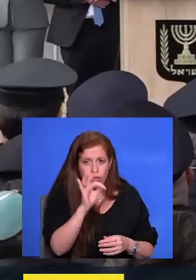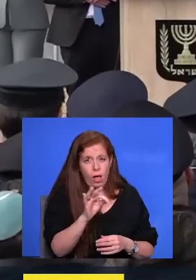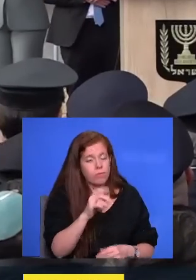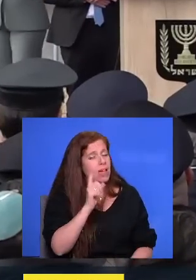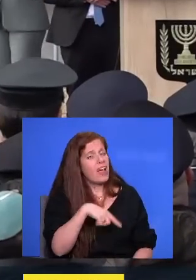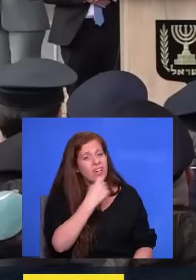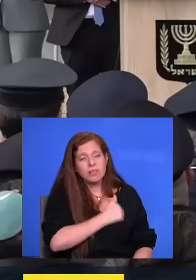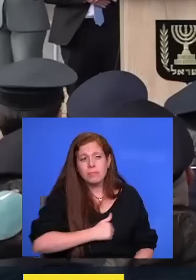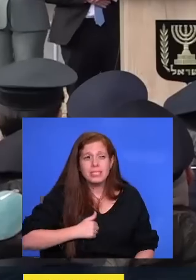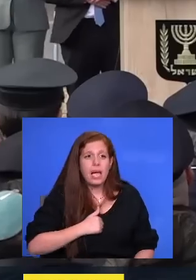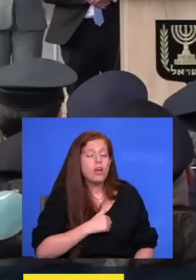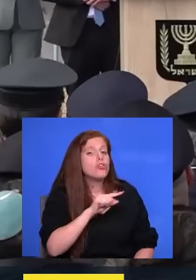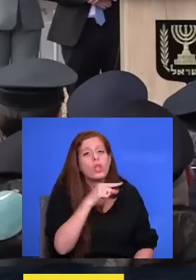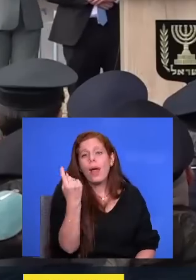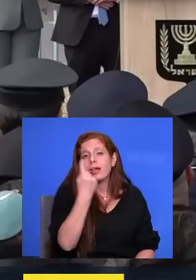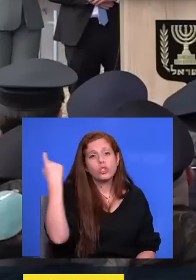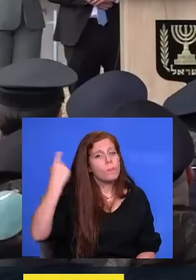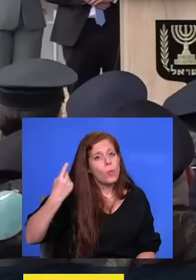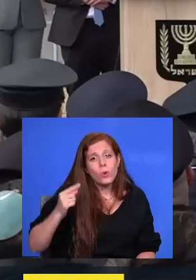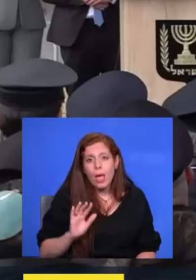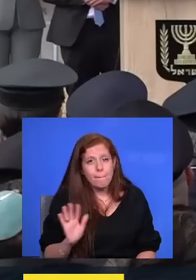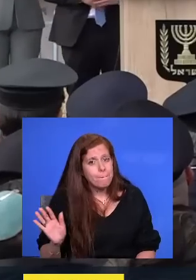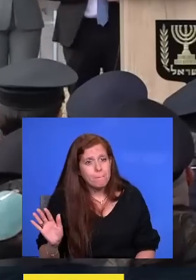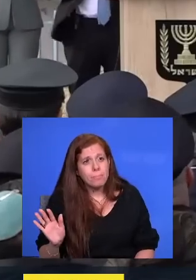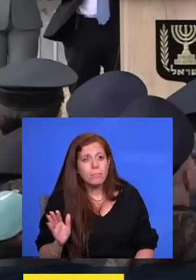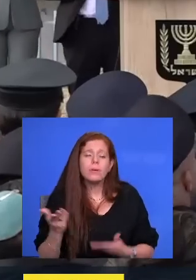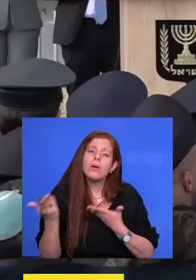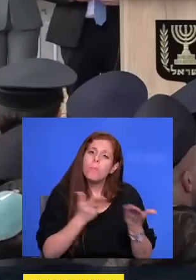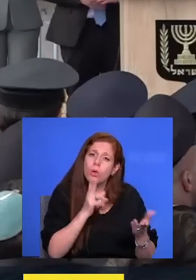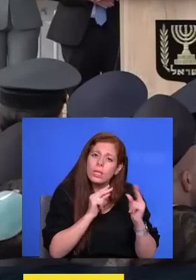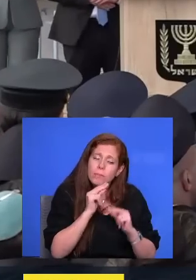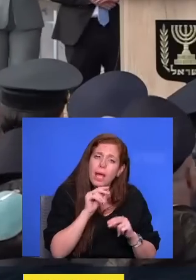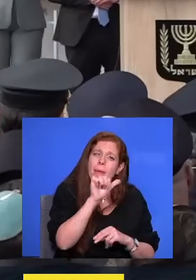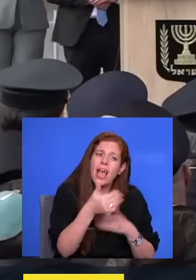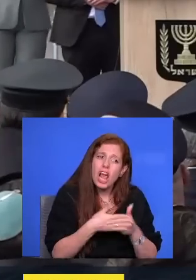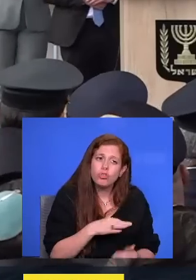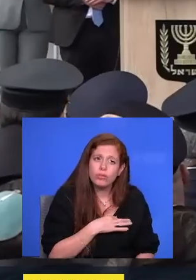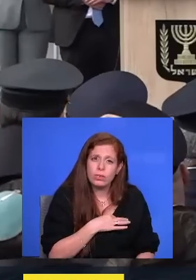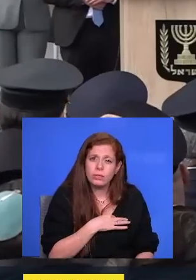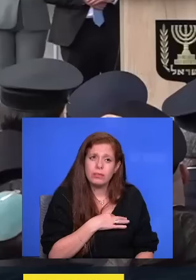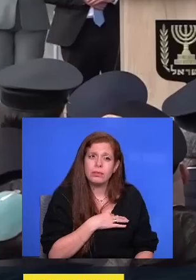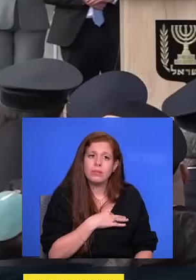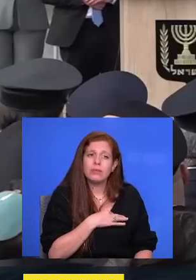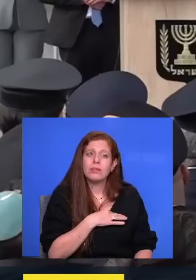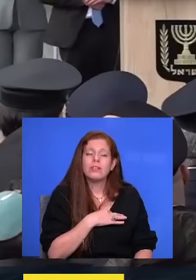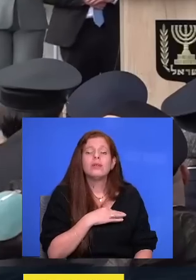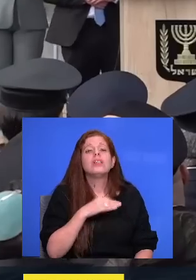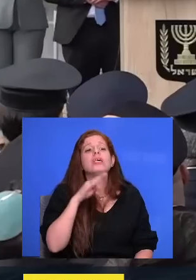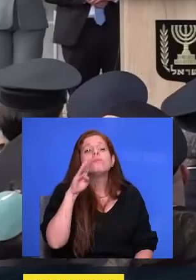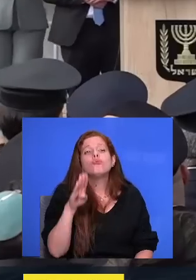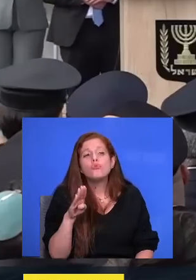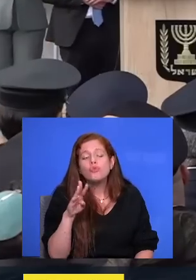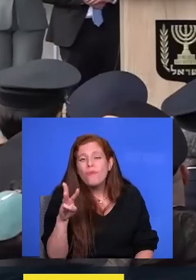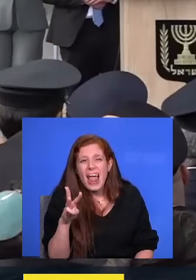שאתה לא המאוים היחיד. בוא תדבר עם איילה אשתי, עם שובאל